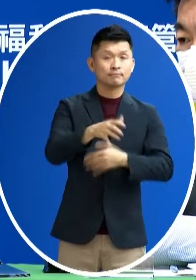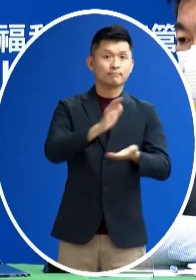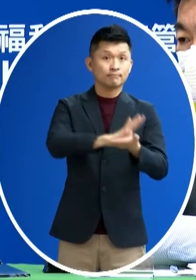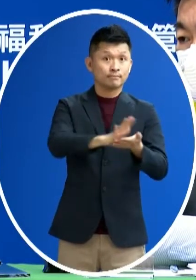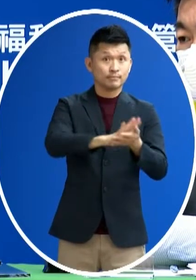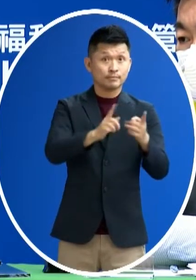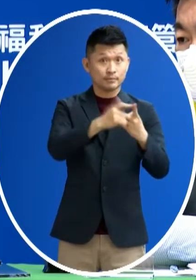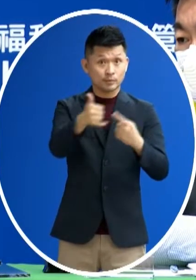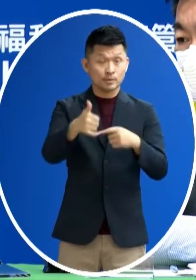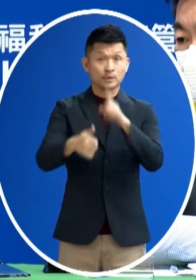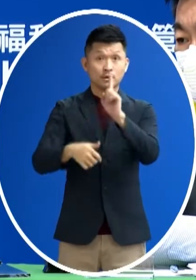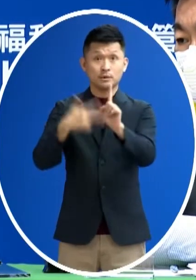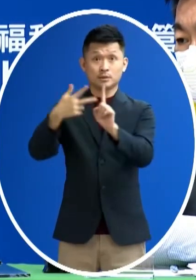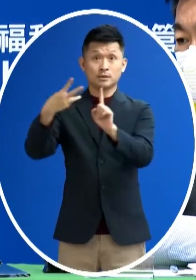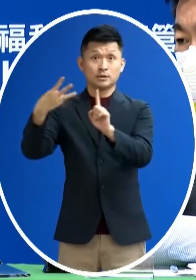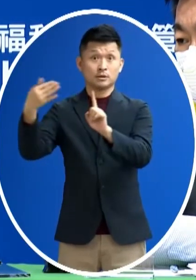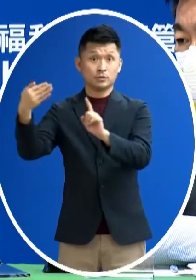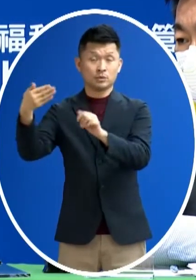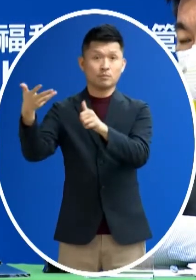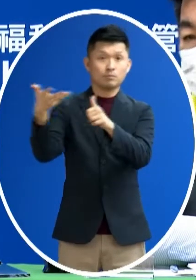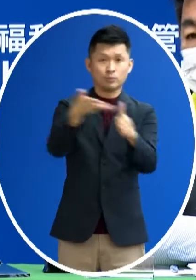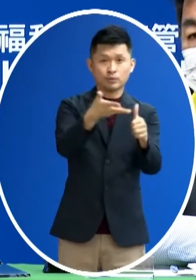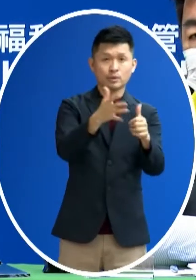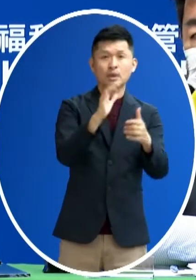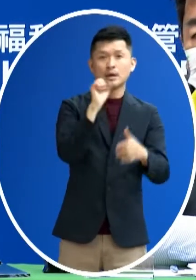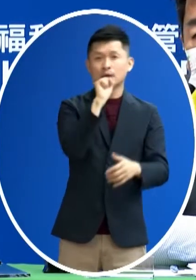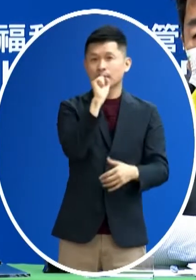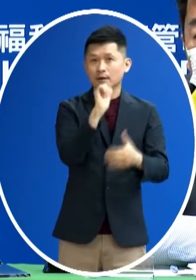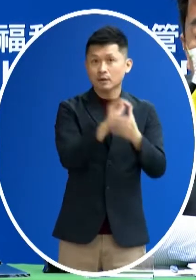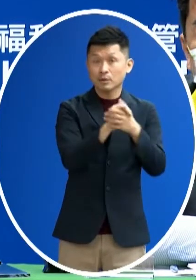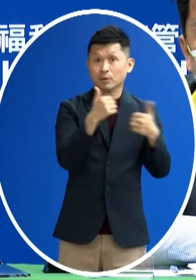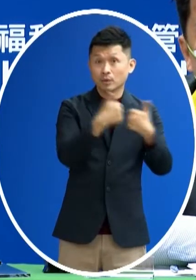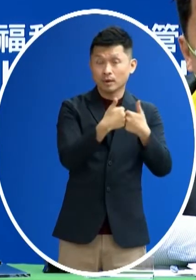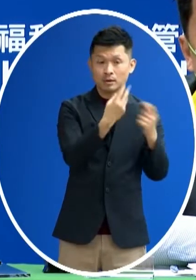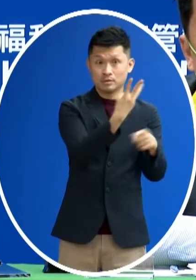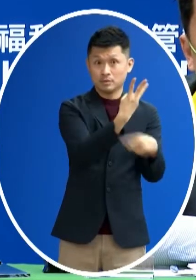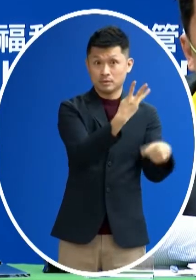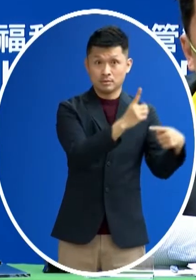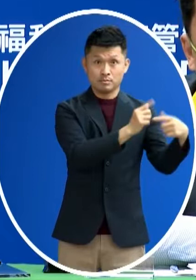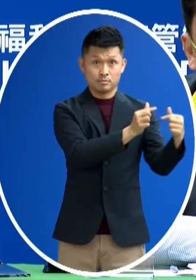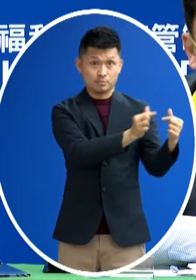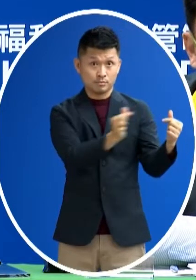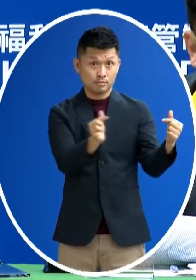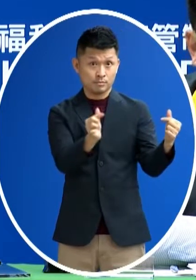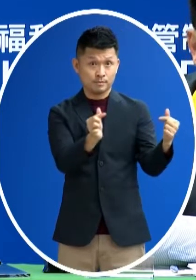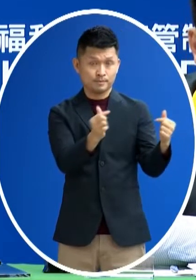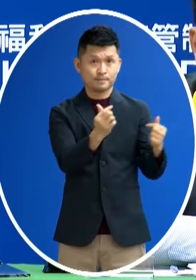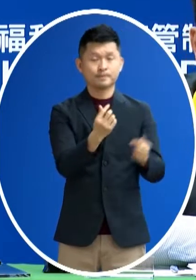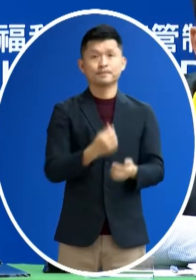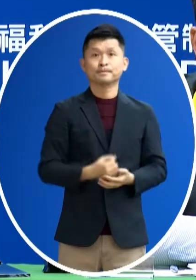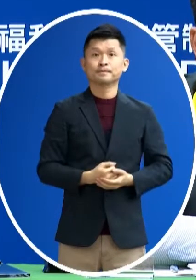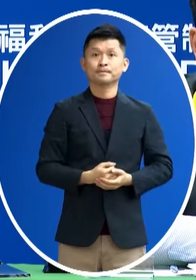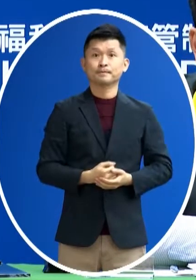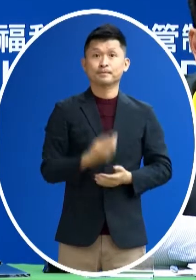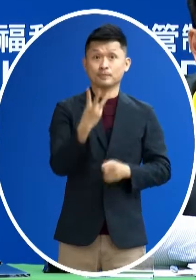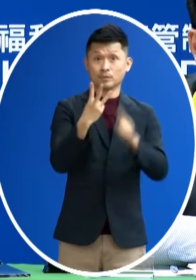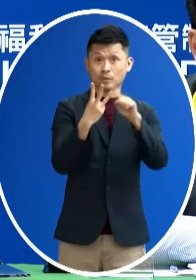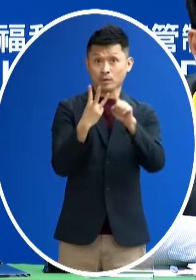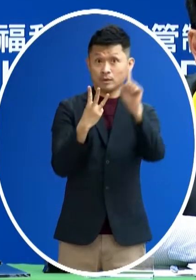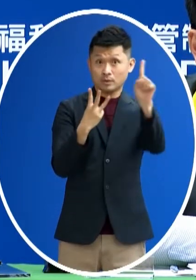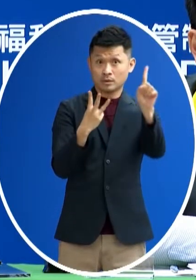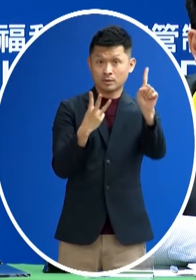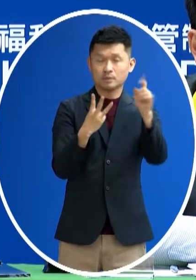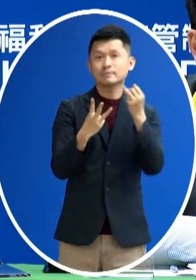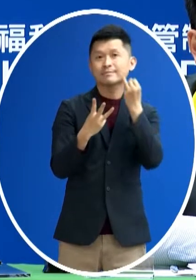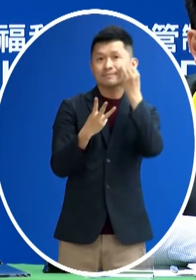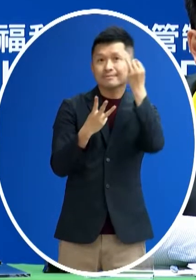员的17239传到歌友会，歌友会有三名，那三名里面其中一位大概是姐